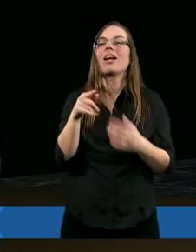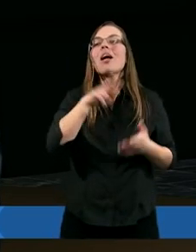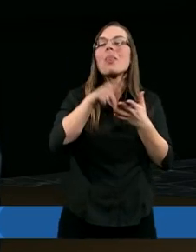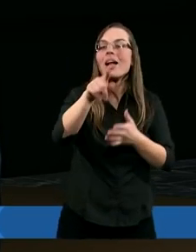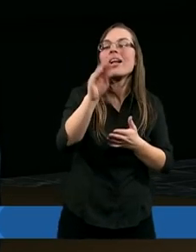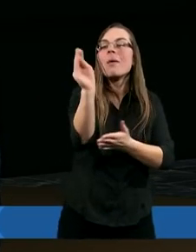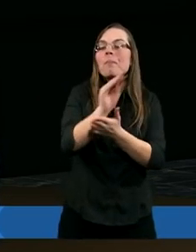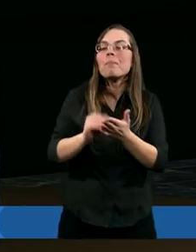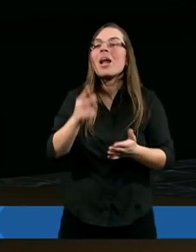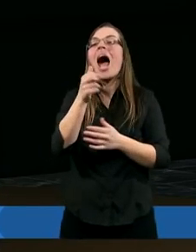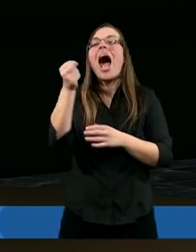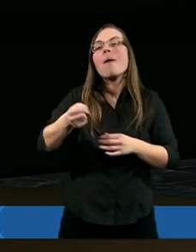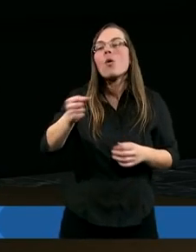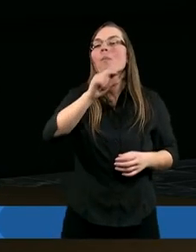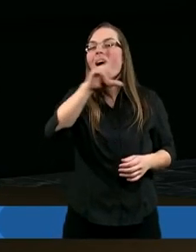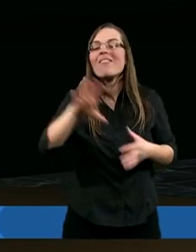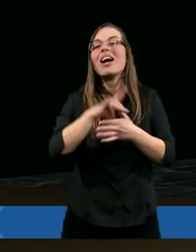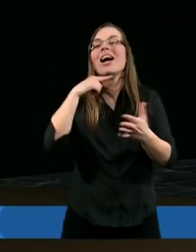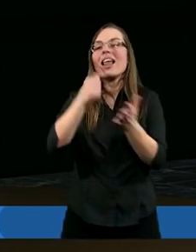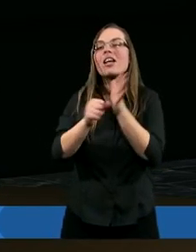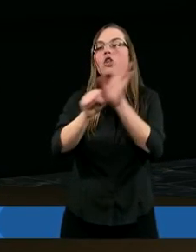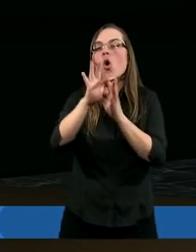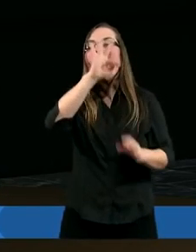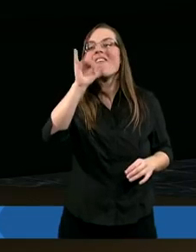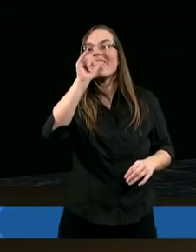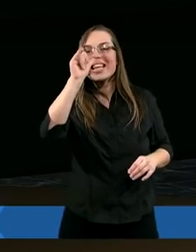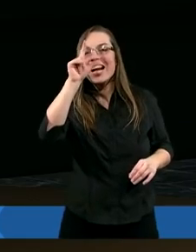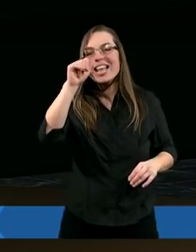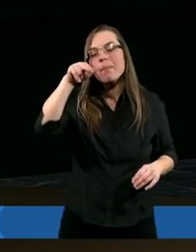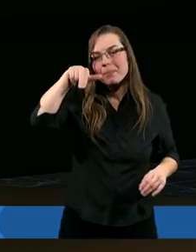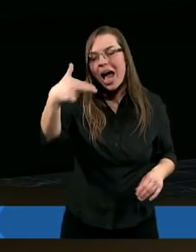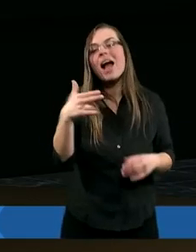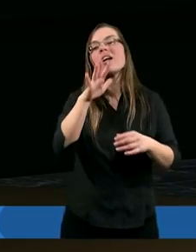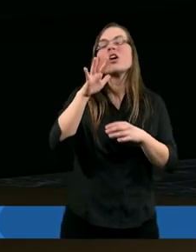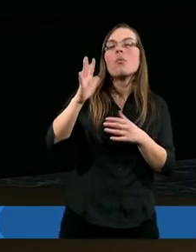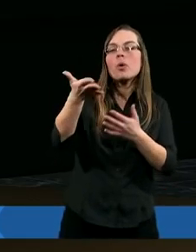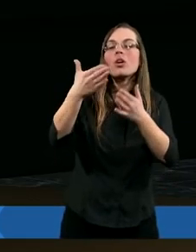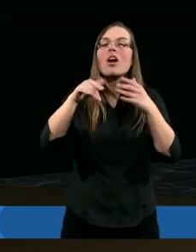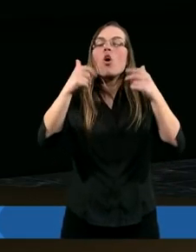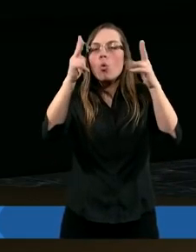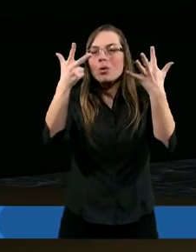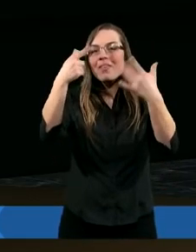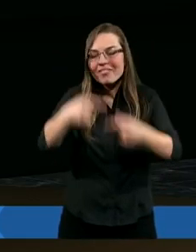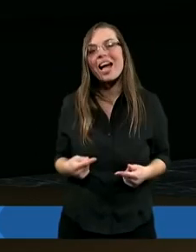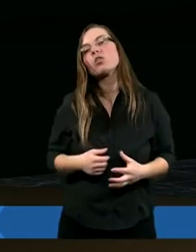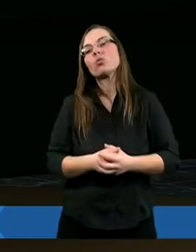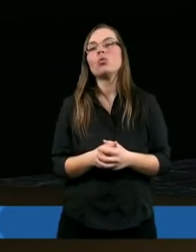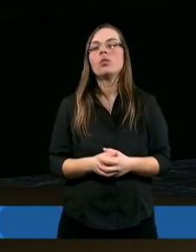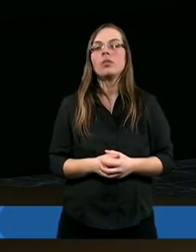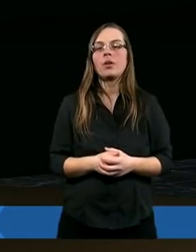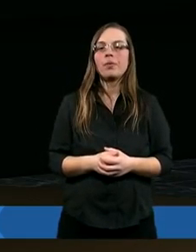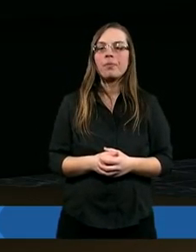pisze apostoł Paweł w liście do Filipian w pierwszym rozdziale i w szóstym wierszu.